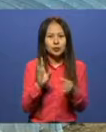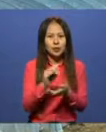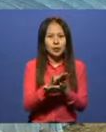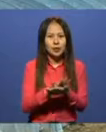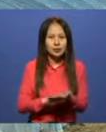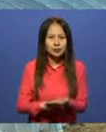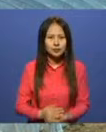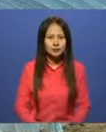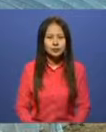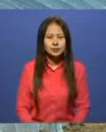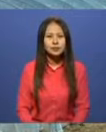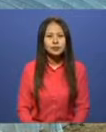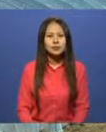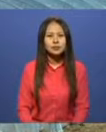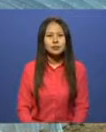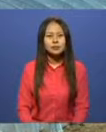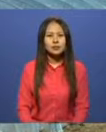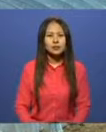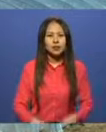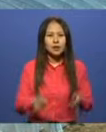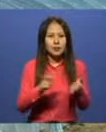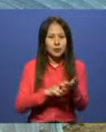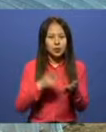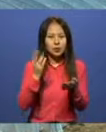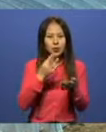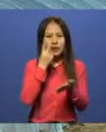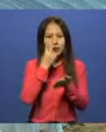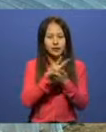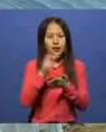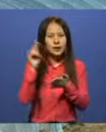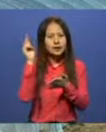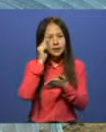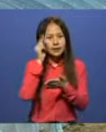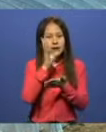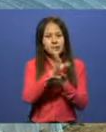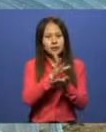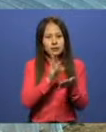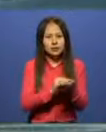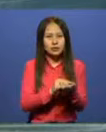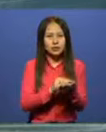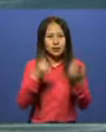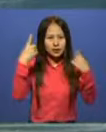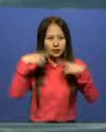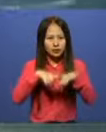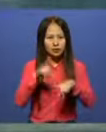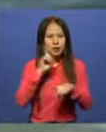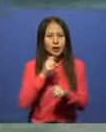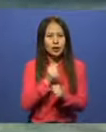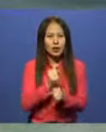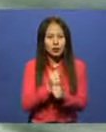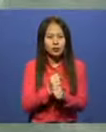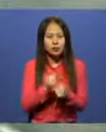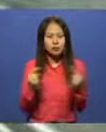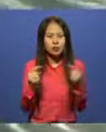Көз қорқақ қол батыр, дейді, енді сол Қытайдан көрікке осыны. Сонда немді Қытайдан әкеп, мыналардан бәрін технология сол бойынша істеп жатырмыз.